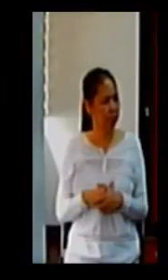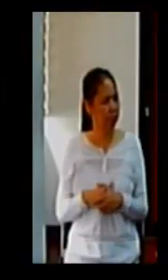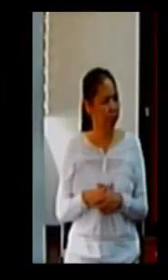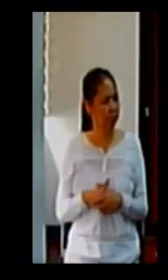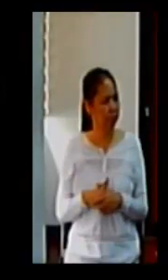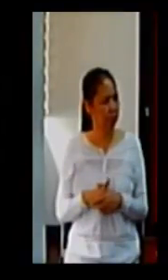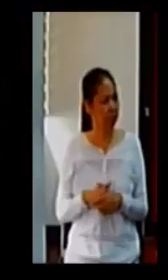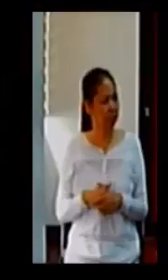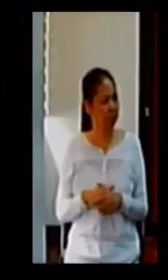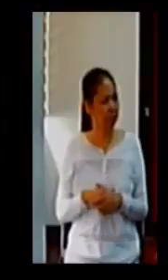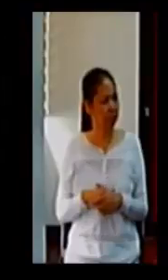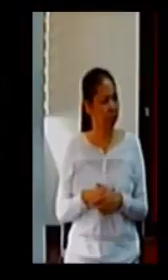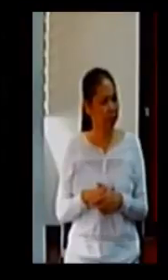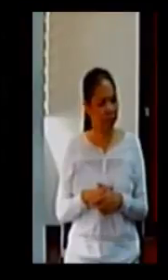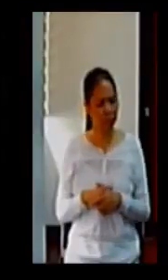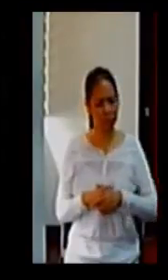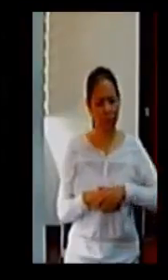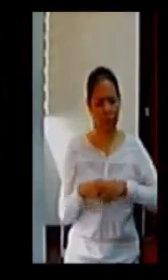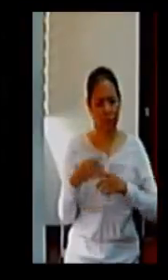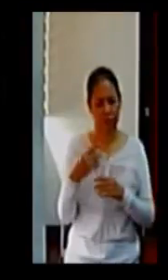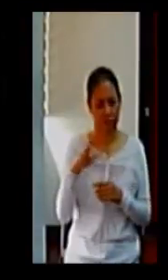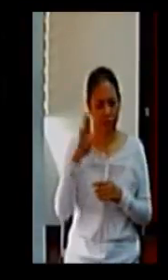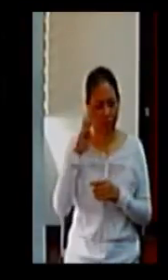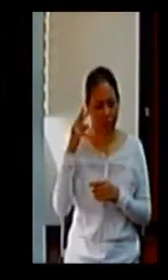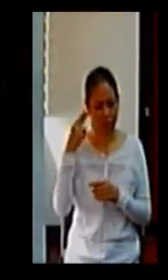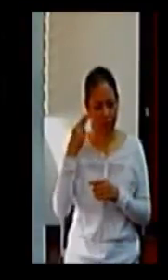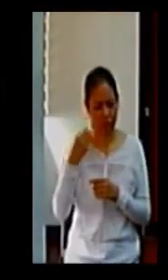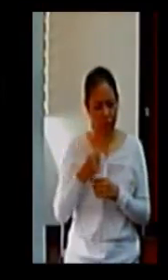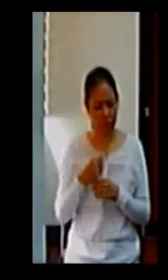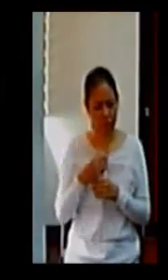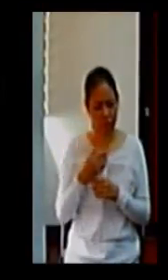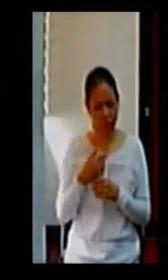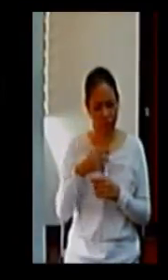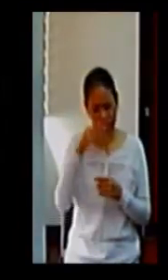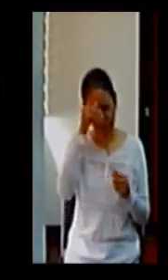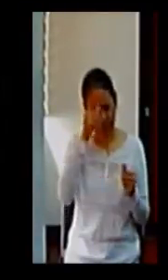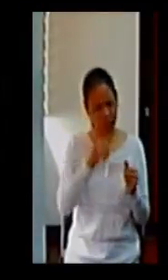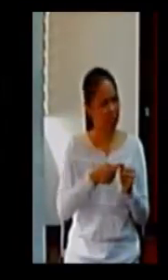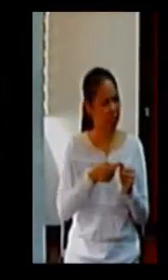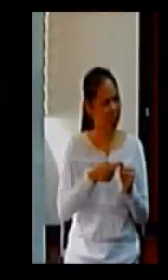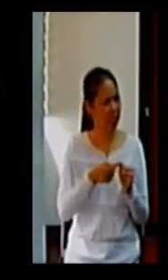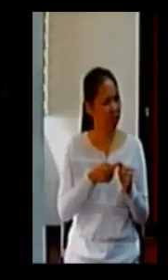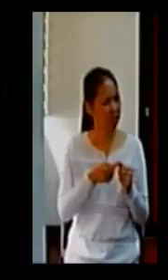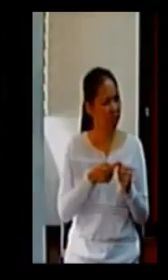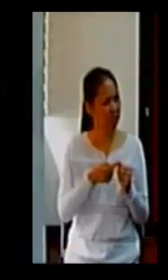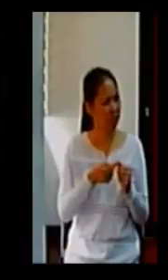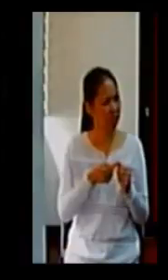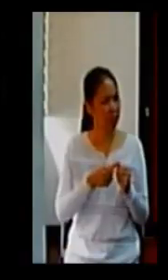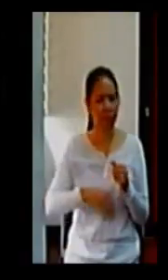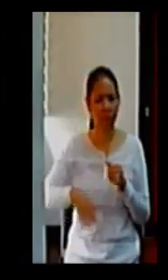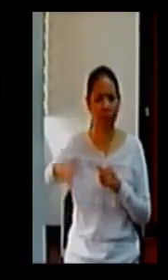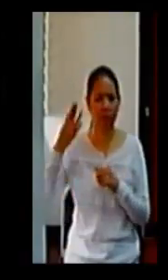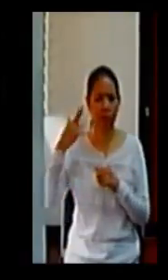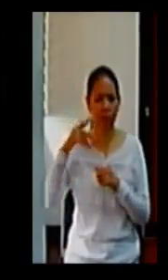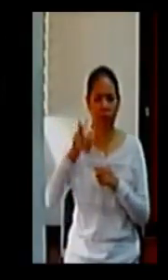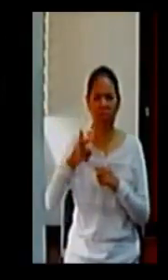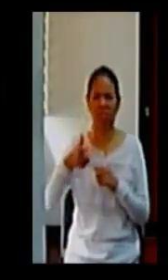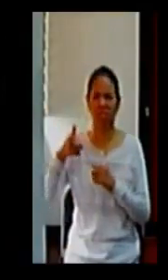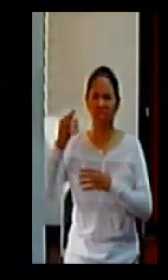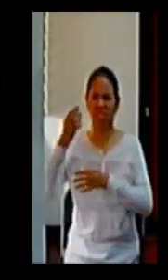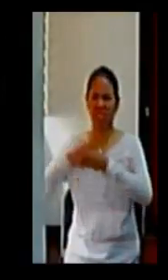to Mr. Buukan is ang matatandaan niya is more than 20 years ago na yung last